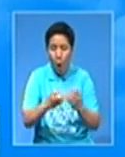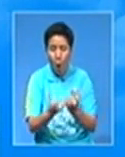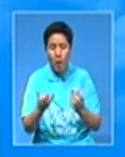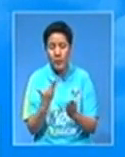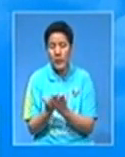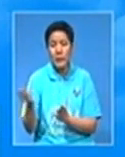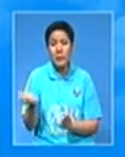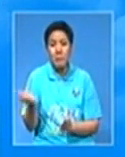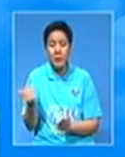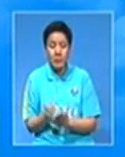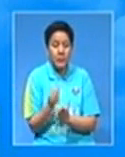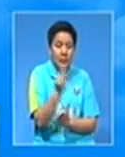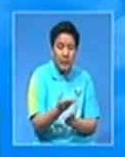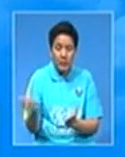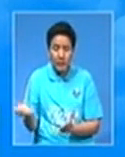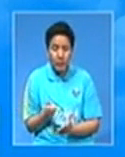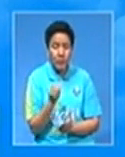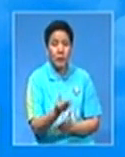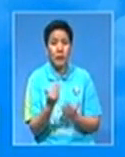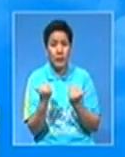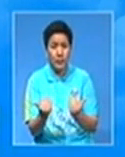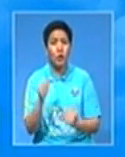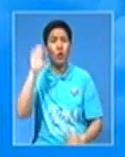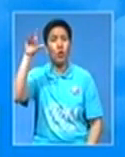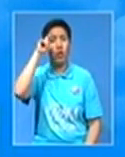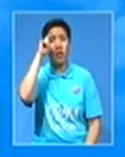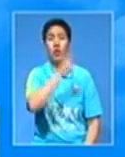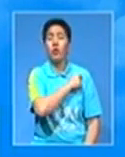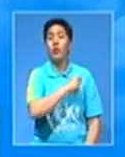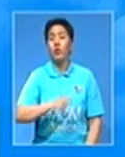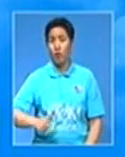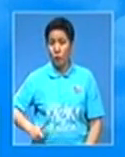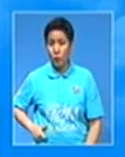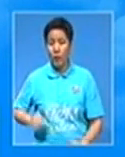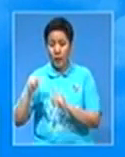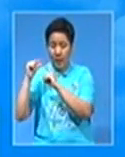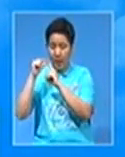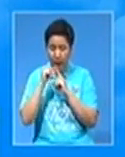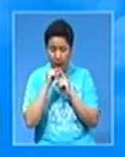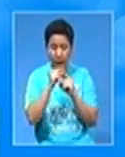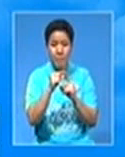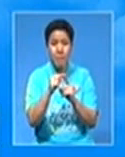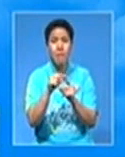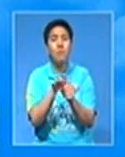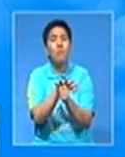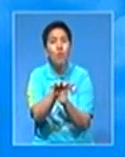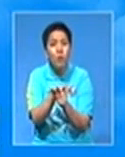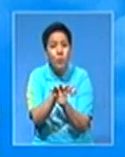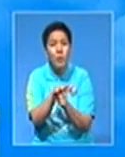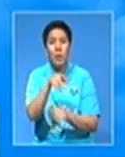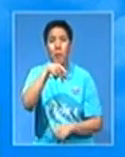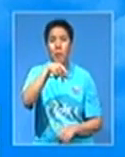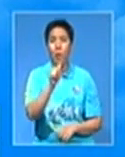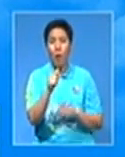ป็นหาทางออกไม่ได้นะครับทั้งนี้พระบาทสมเด็จพระเจ้าอยู่หัวได้ทรงพระราชทานปรัชญาเศรษฐกิจพอเพียงแก่ประสบนิกรชาวไท